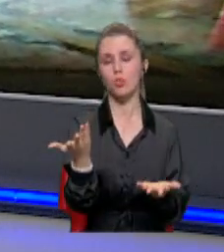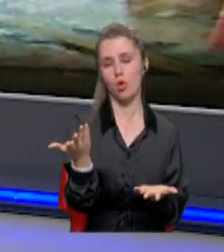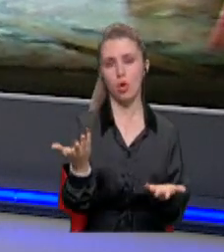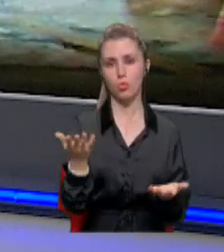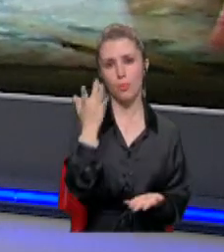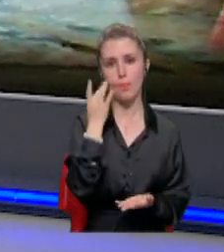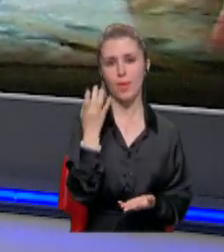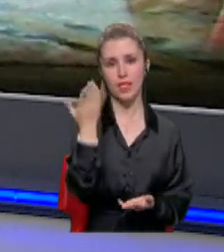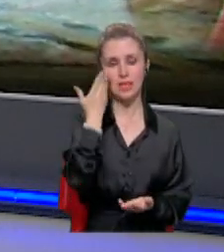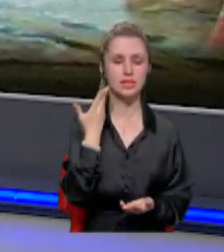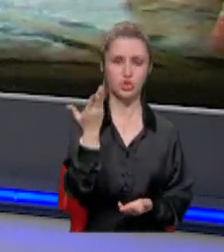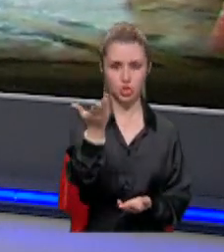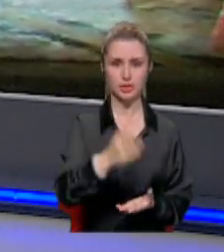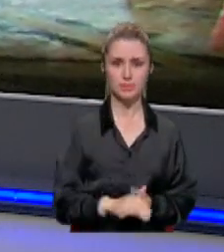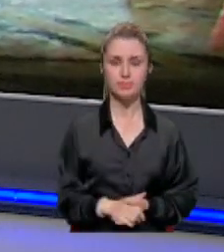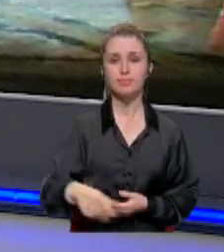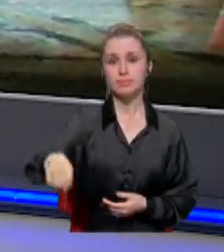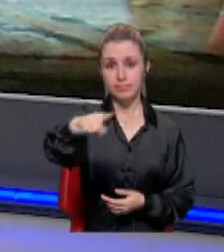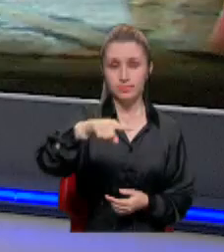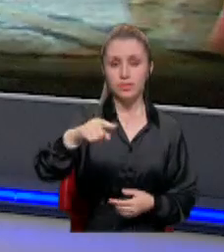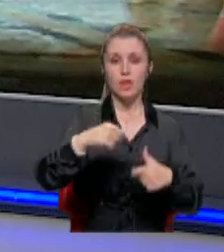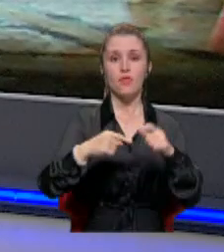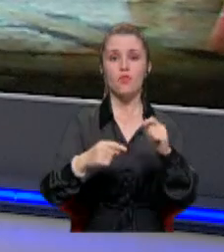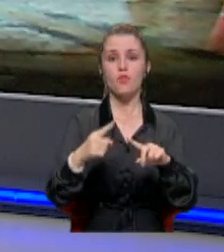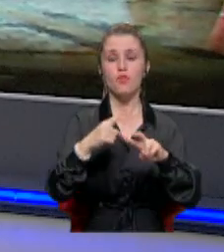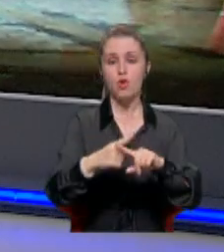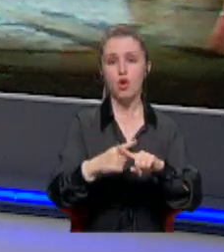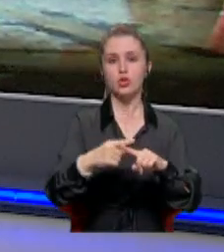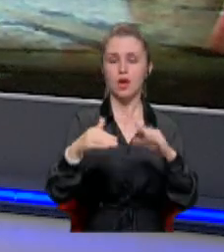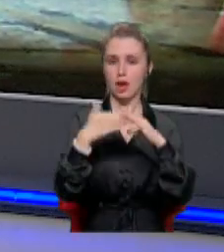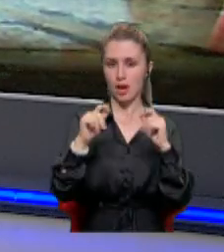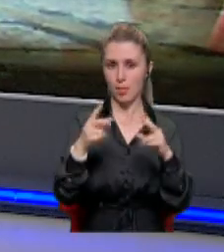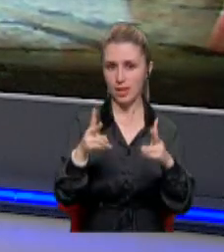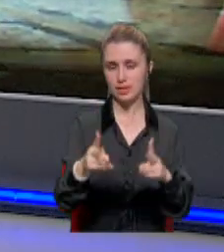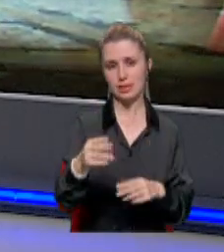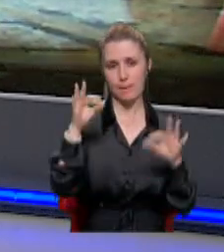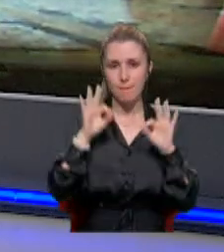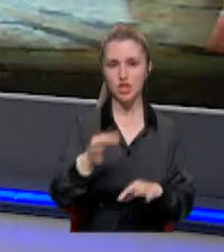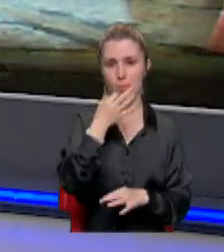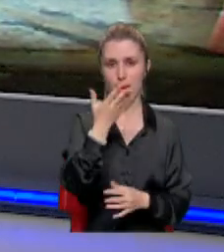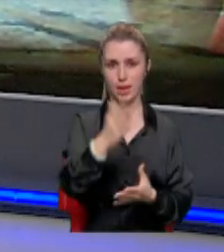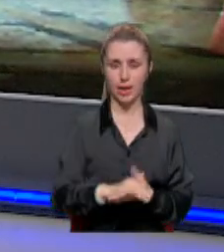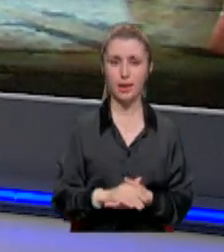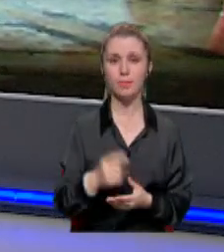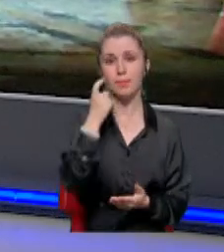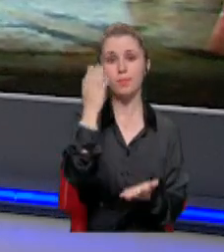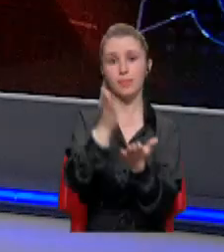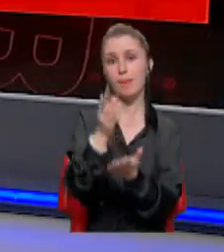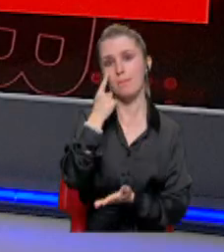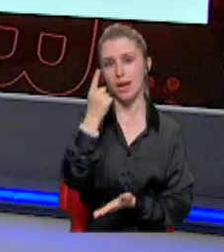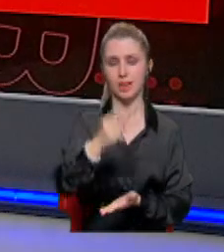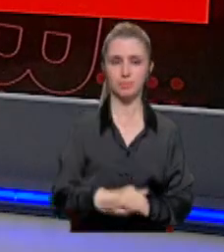ortaya koyuyor. İzleyeceksiniz. Sizler de Fox Haber etiketine yazabilirsiniz. Hemen başlayalım bültene. Anıtkabir'e